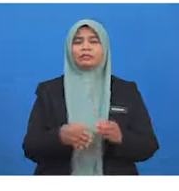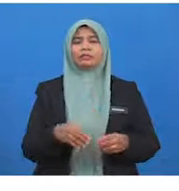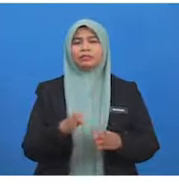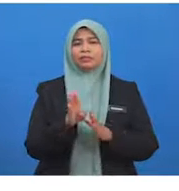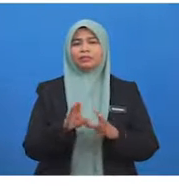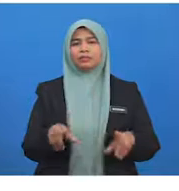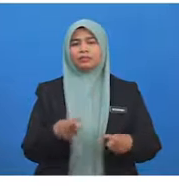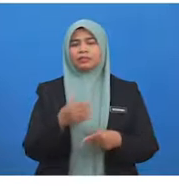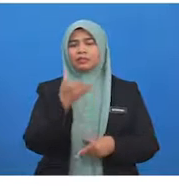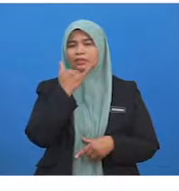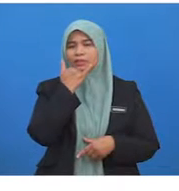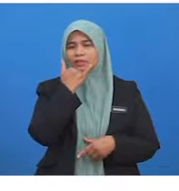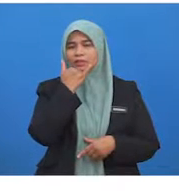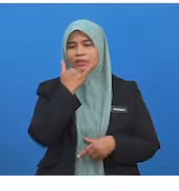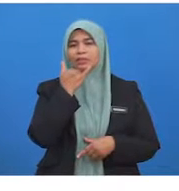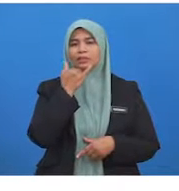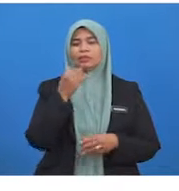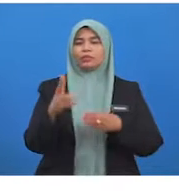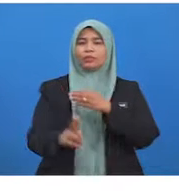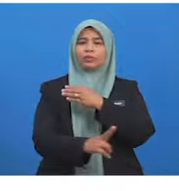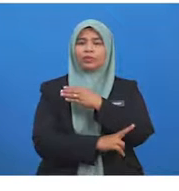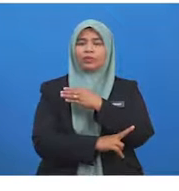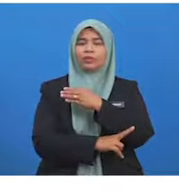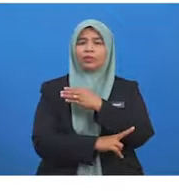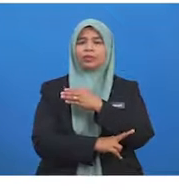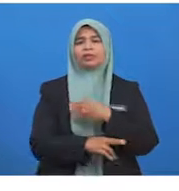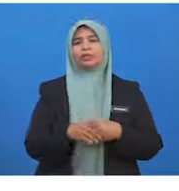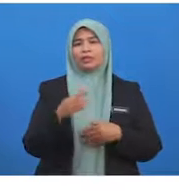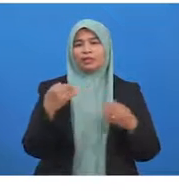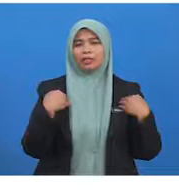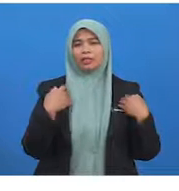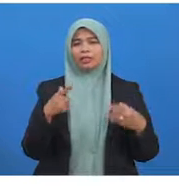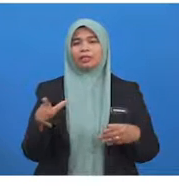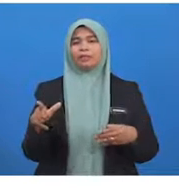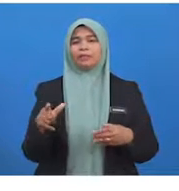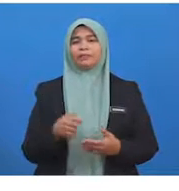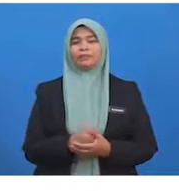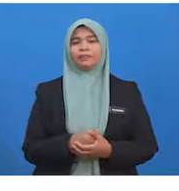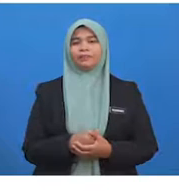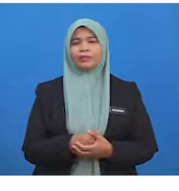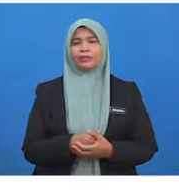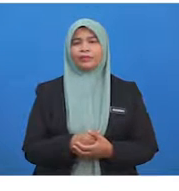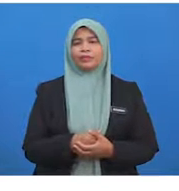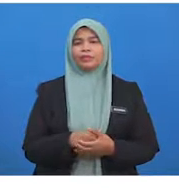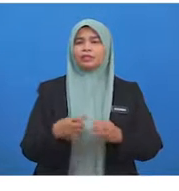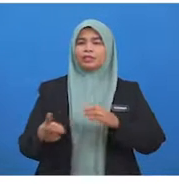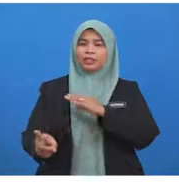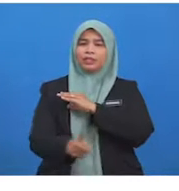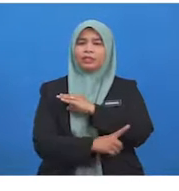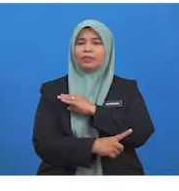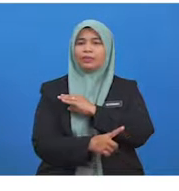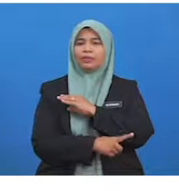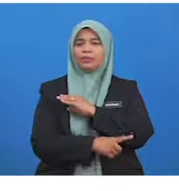berkahwin akan disebat 100 kali sebatan. Manakala penzina yang